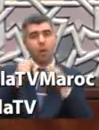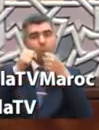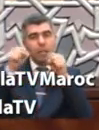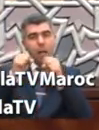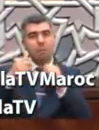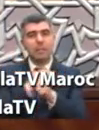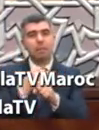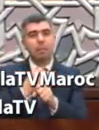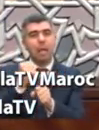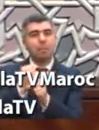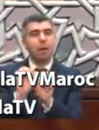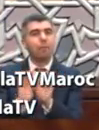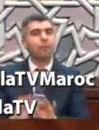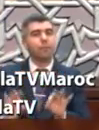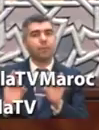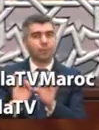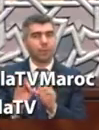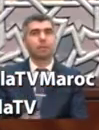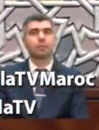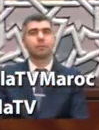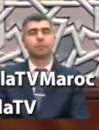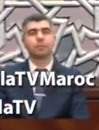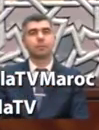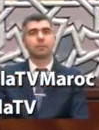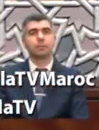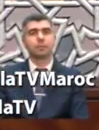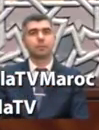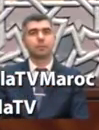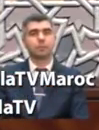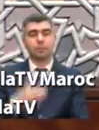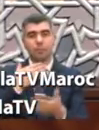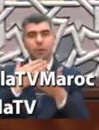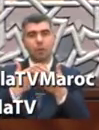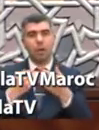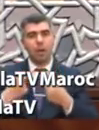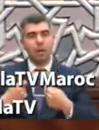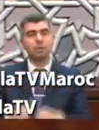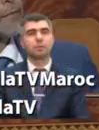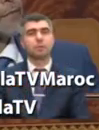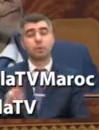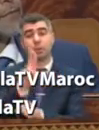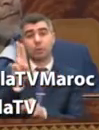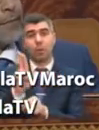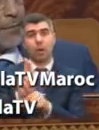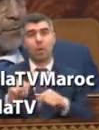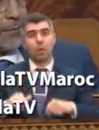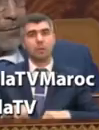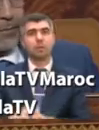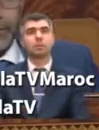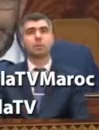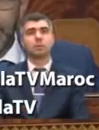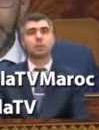العمومية. تفضل سيد النائب. شكرا سيد الرئيس. نسائلكم سيد الوزير